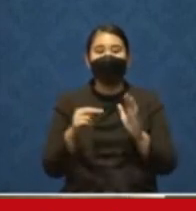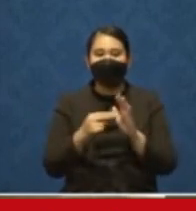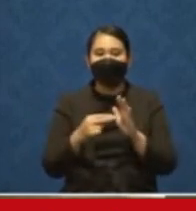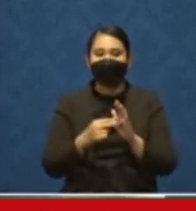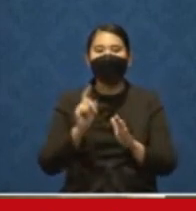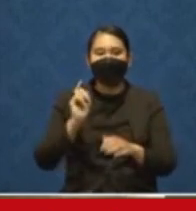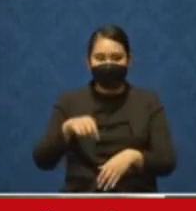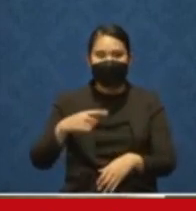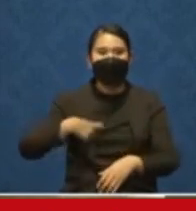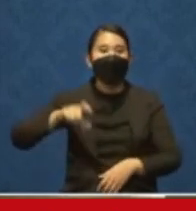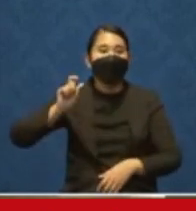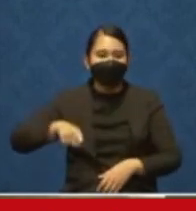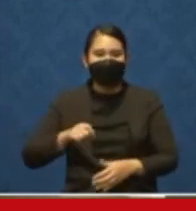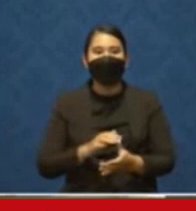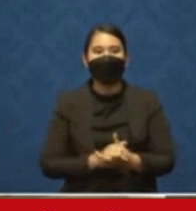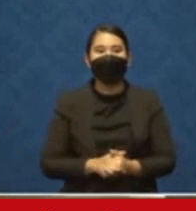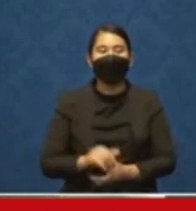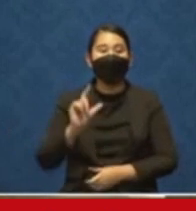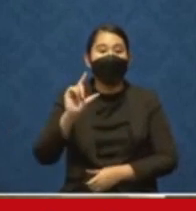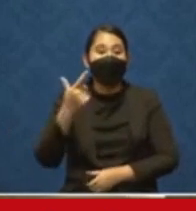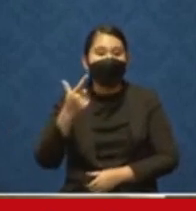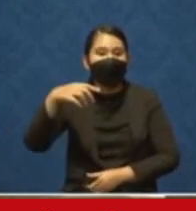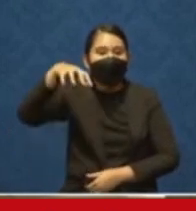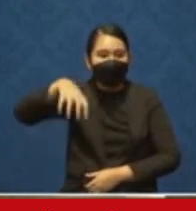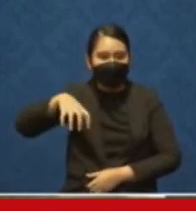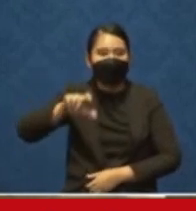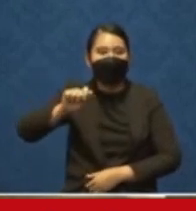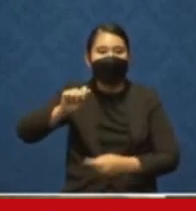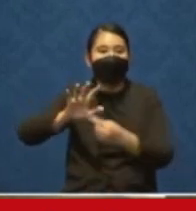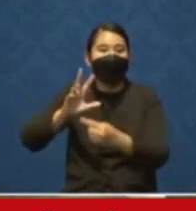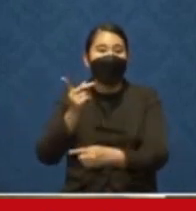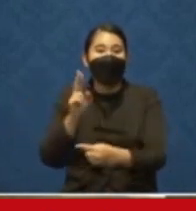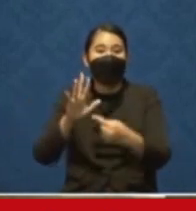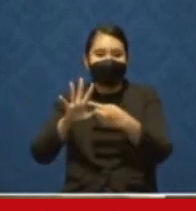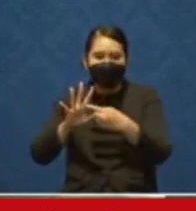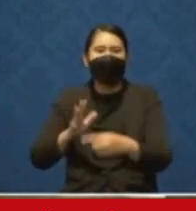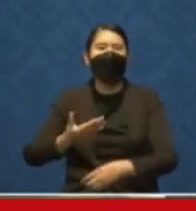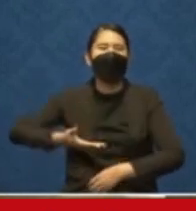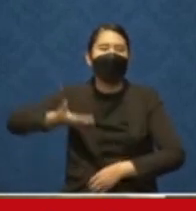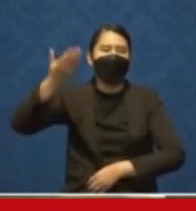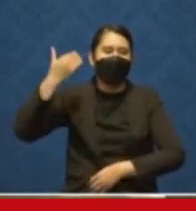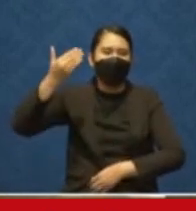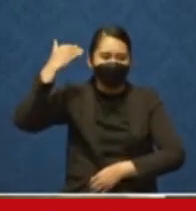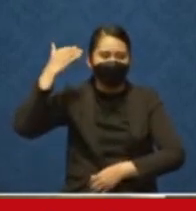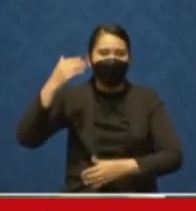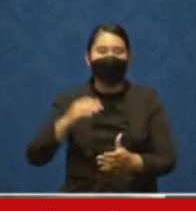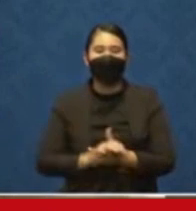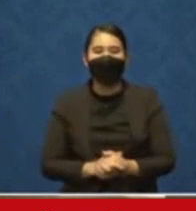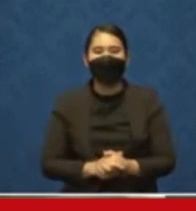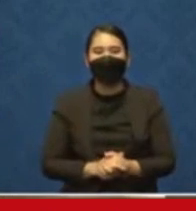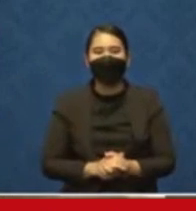ละเมิดกฎหมายจริยธรรมก็คือไม่ปฏิบัติละเว้นปฏิบัติอันนี้ก็จะต้องถึงโรงถึงศาล